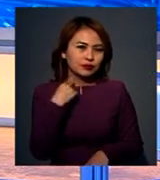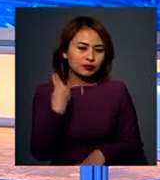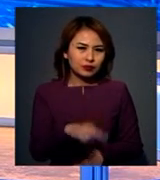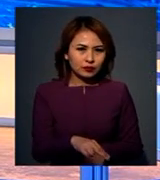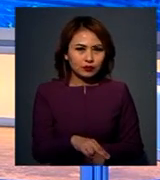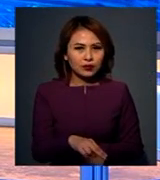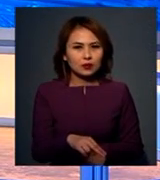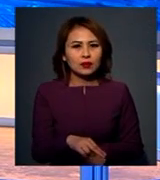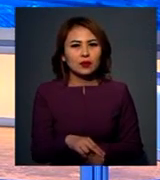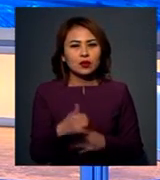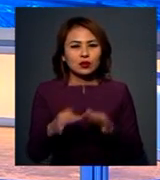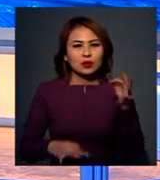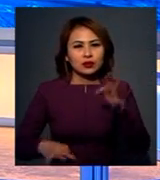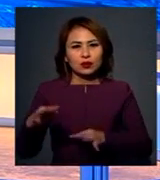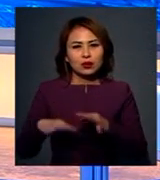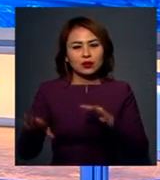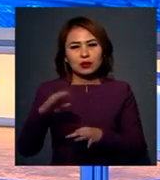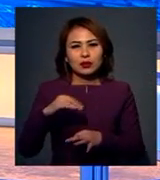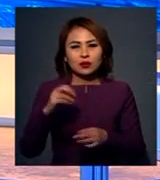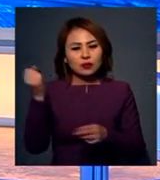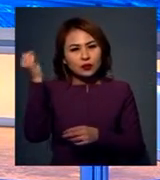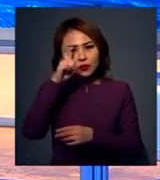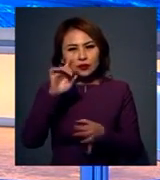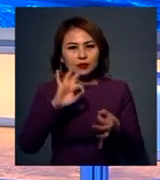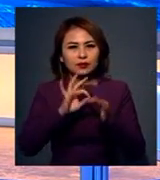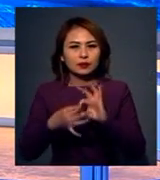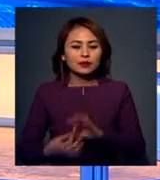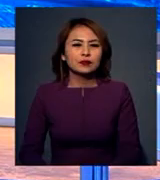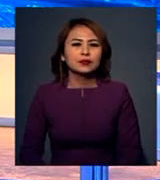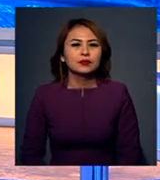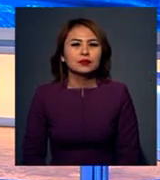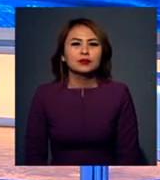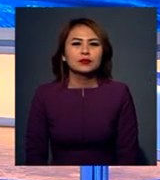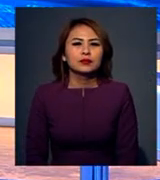бостандығынан айыру жазасын кесті. Сот залынан оралған әріптесін толықтырады.